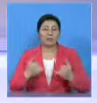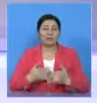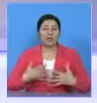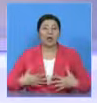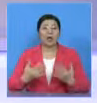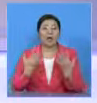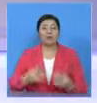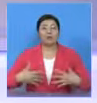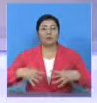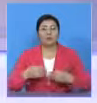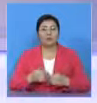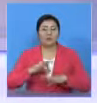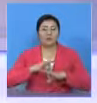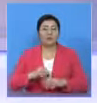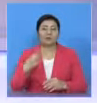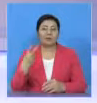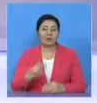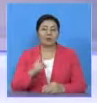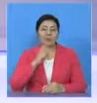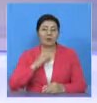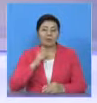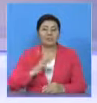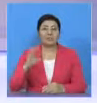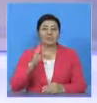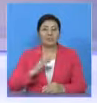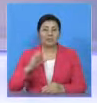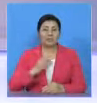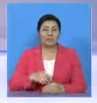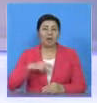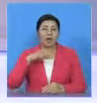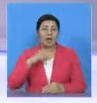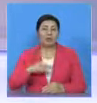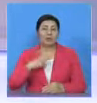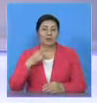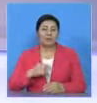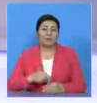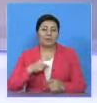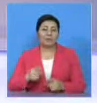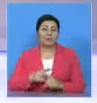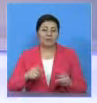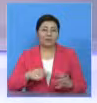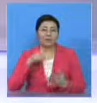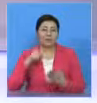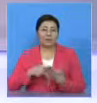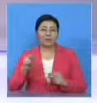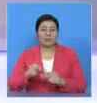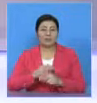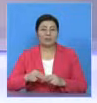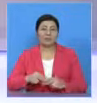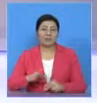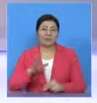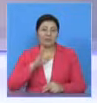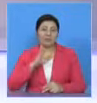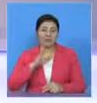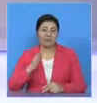который отмечается в стране каждое второе воскресенье сентября. Особое внимание в ходе семинара было уделено вопросу воспитания девочек